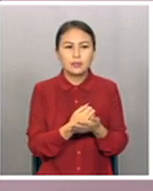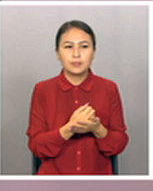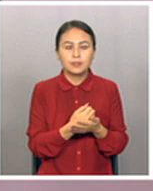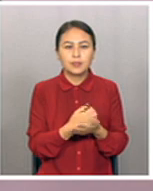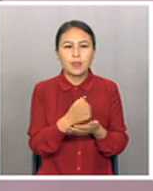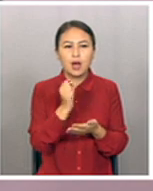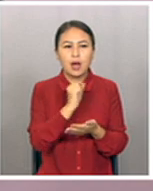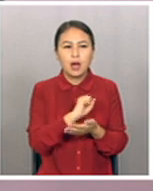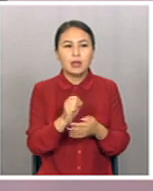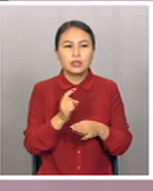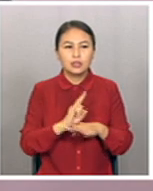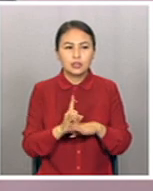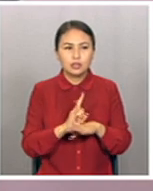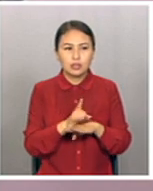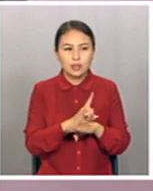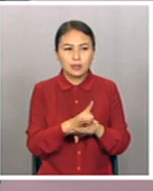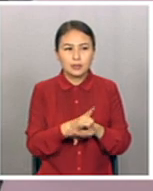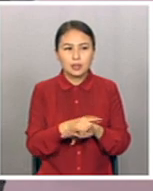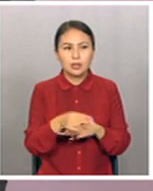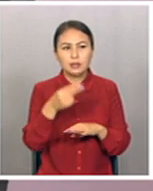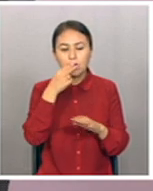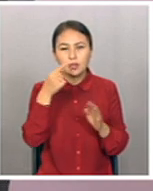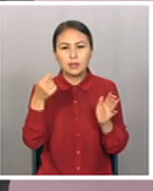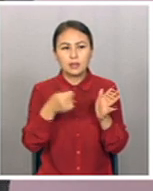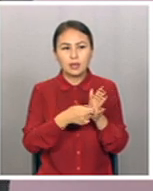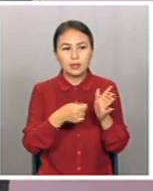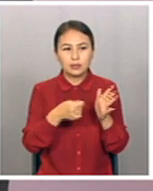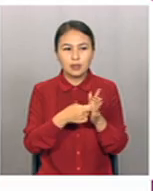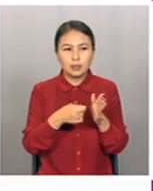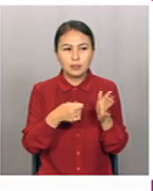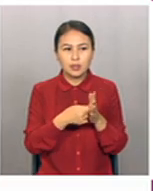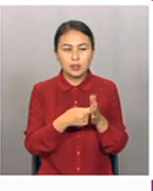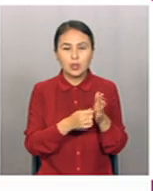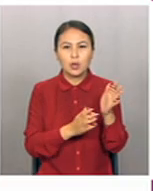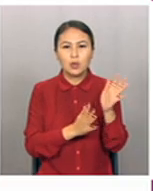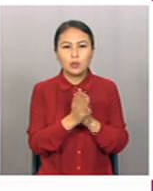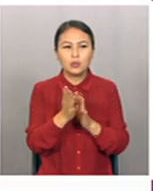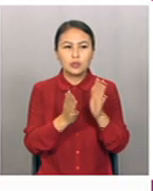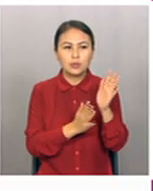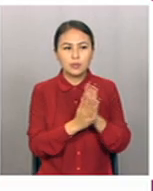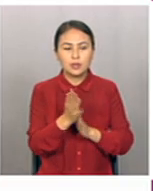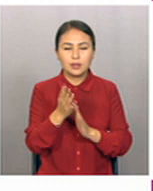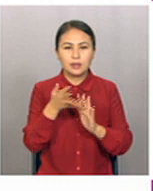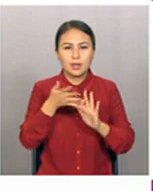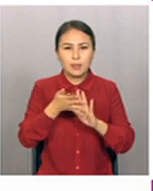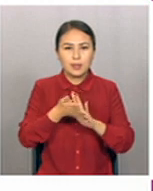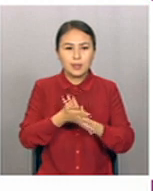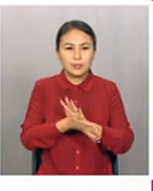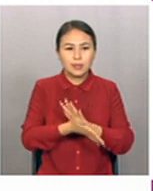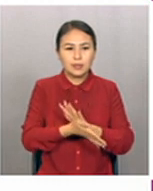Ал тышқан дәнді дақылдармен, өсімдік тамырымен,